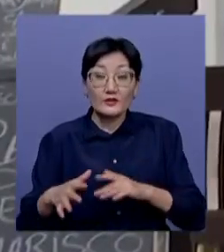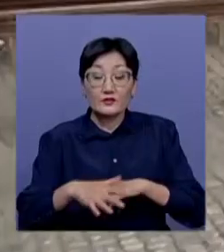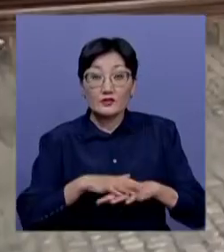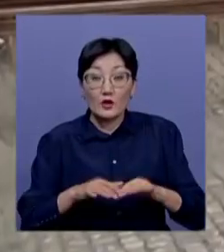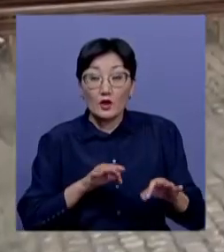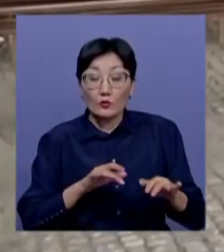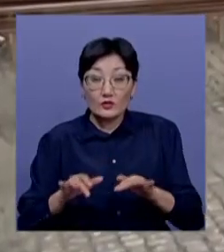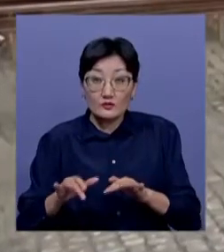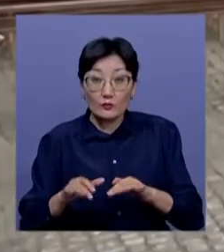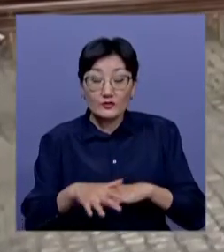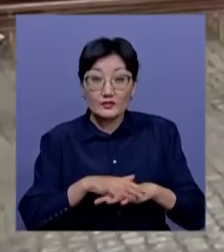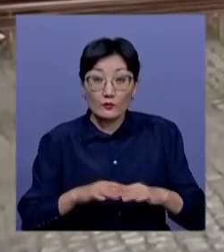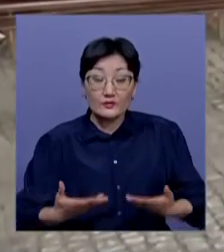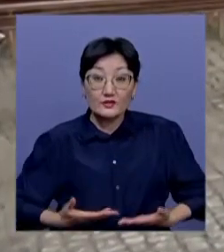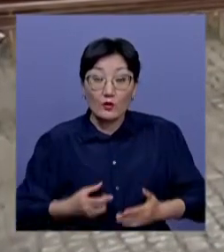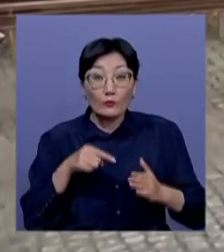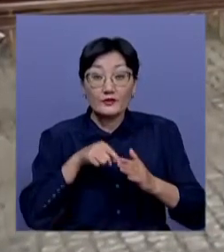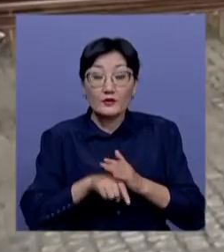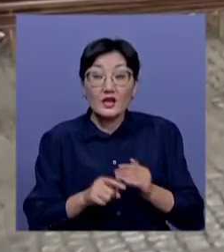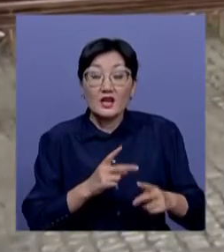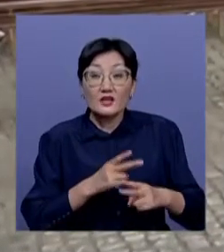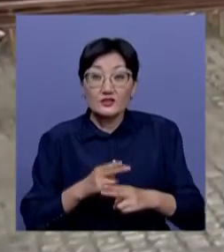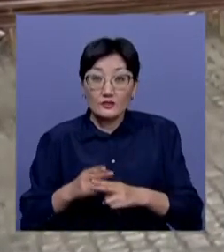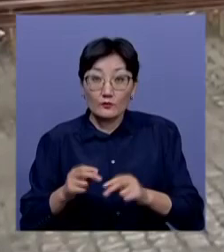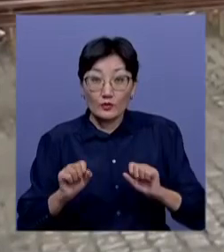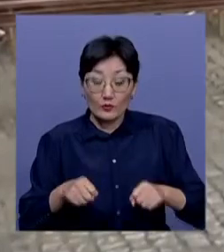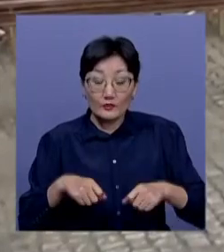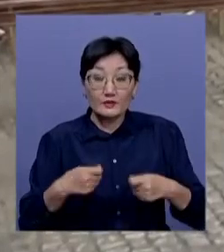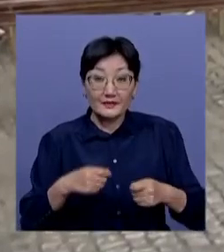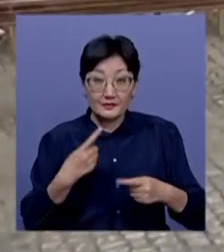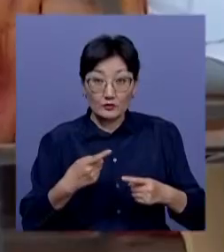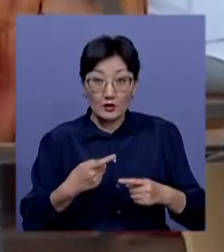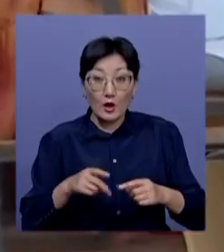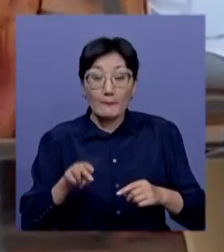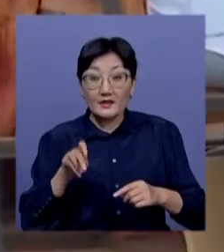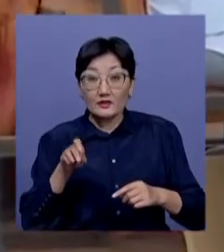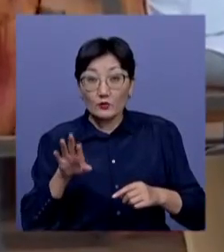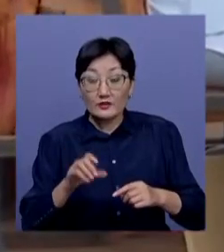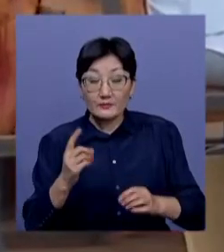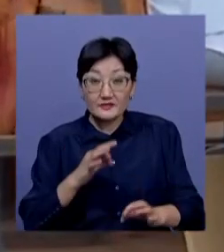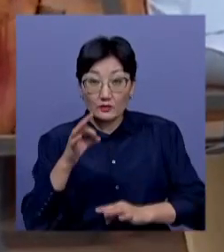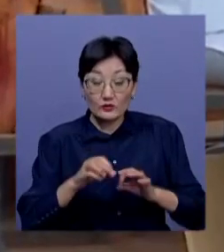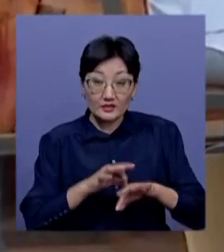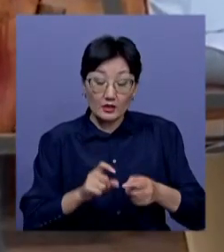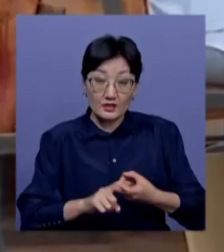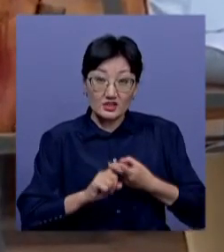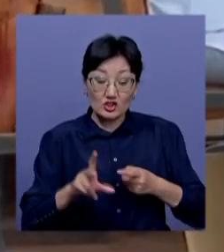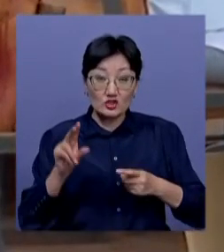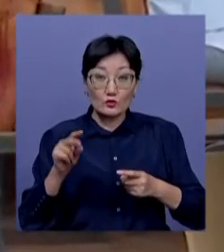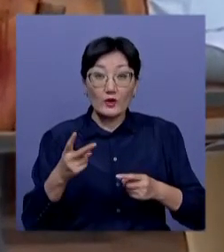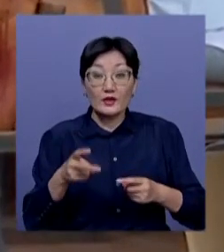халықтың қозғалысына, қоғамдық өмірге араласуына шектеу қоюға мүмкіндік береді деген. Португалияда бір тәулікте инфекция жұқтырғандар